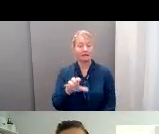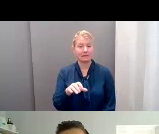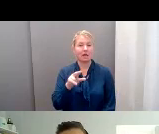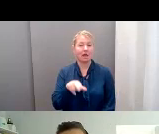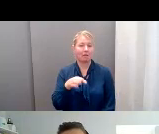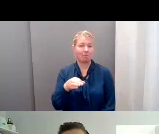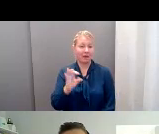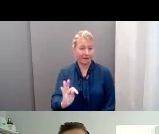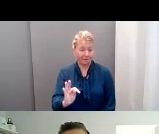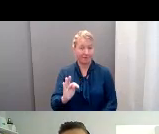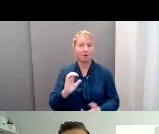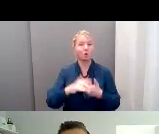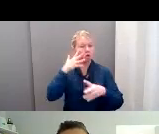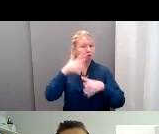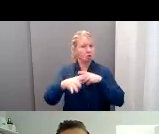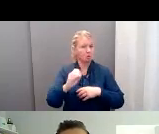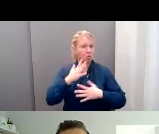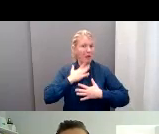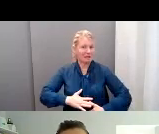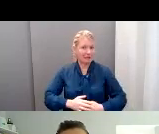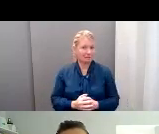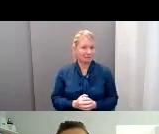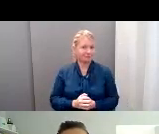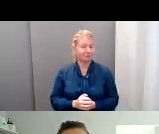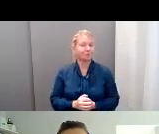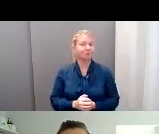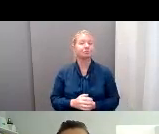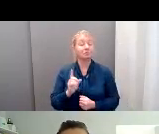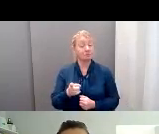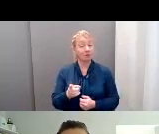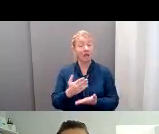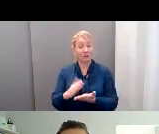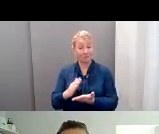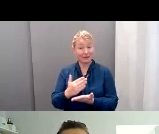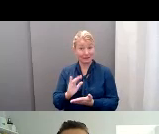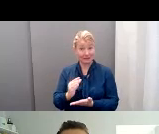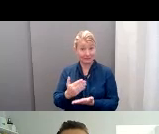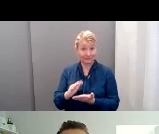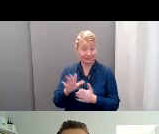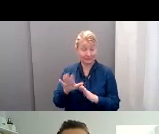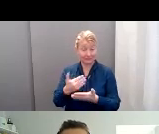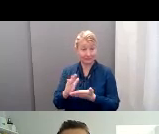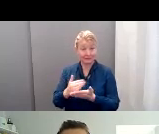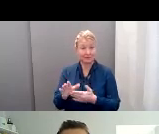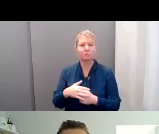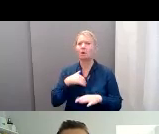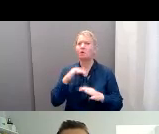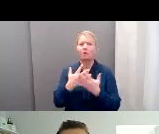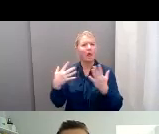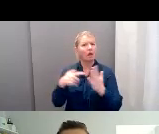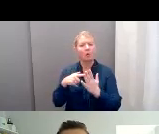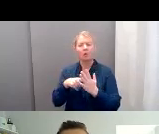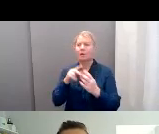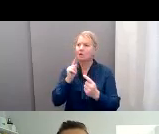också psykisk ohälsa. Och han berättade att jag har vid flertalet tillfället varit i kontakt med psykolog.